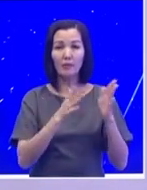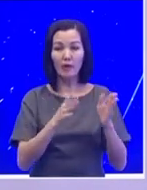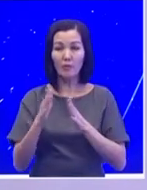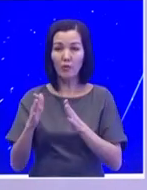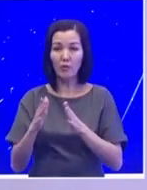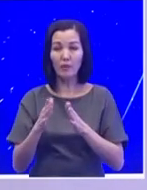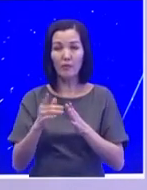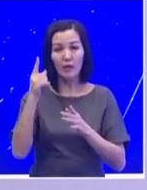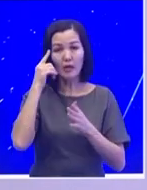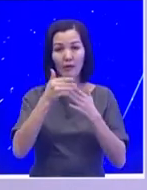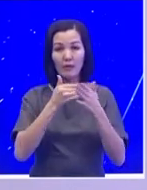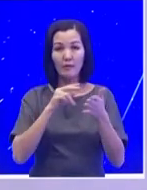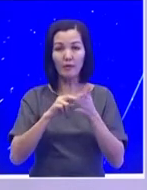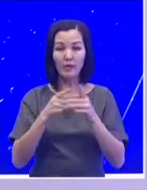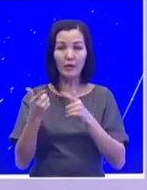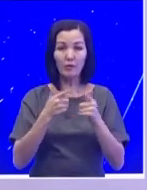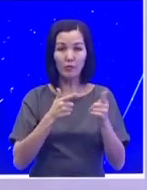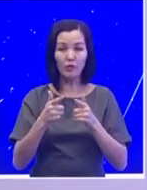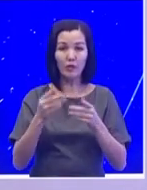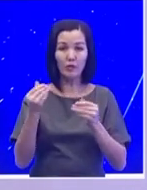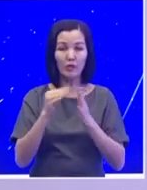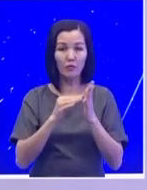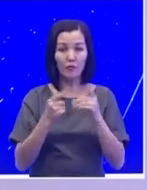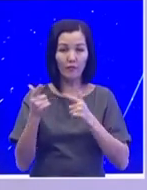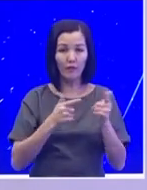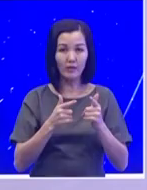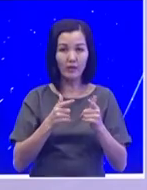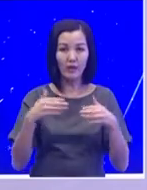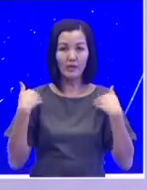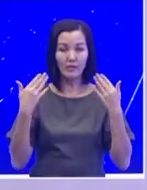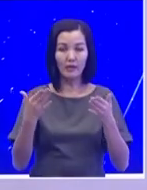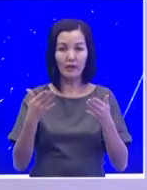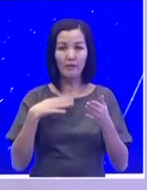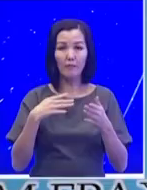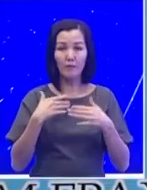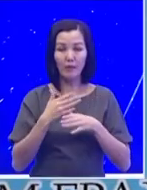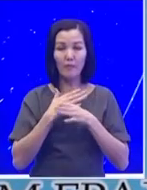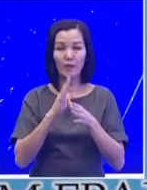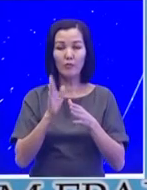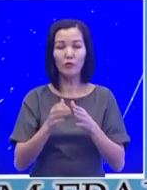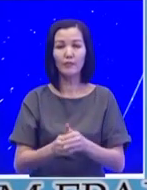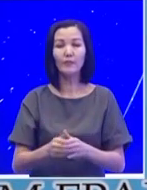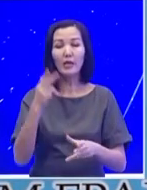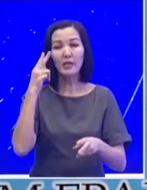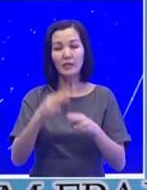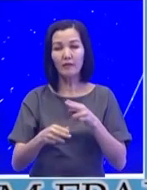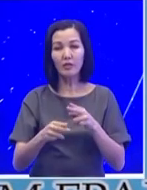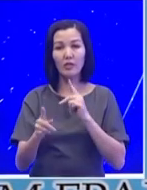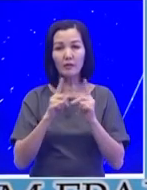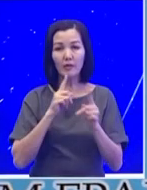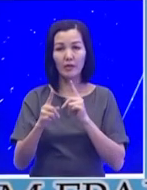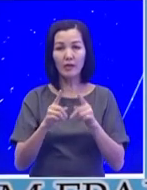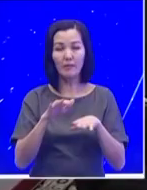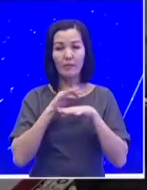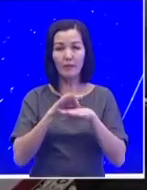Поэтому продумайте, и как будет готова проектно-сметная документация, подайте заявку. Мы поможем. По завершению отчетной встречи аким области